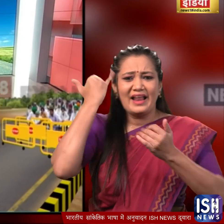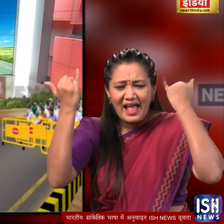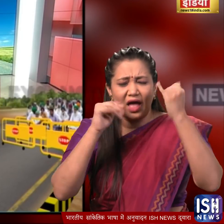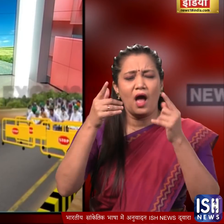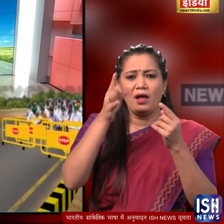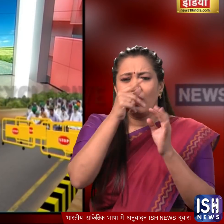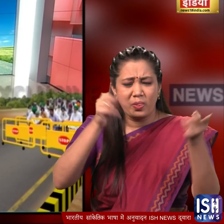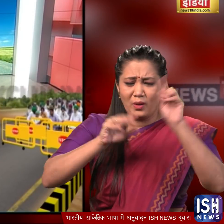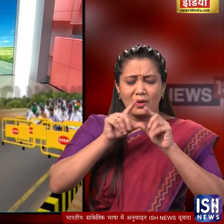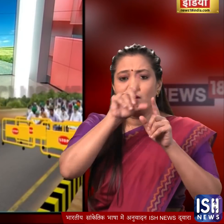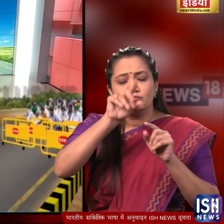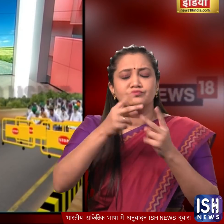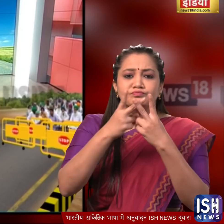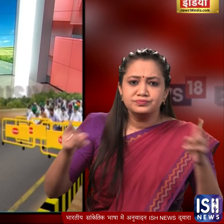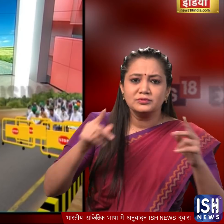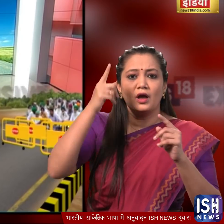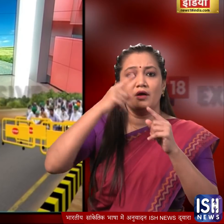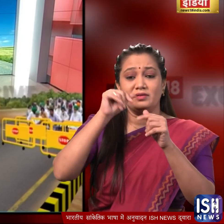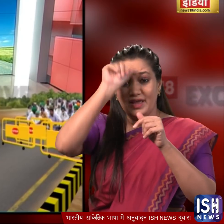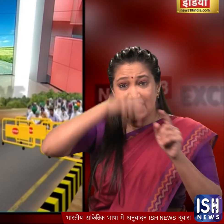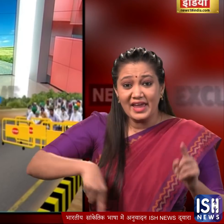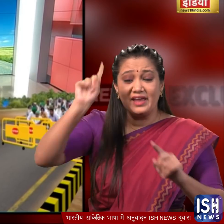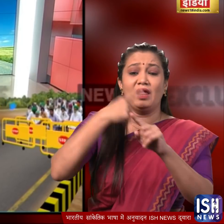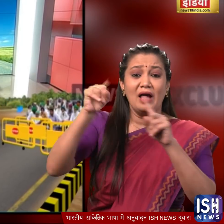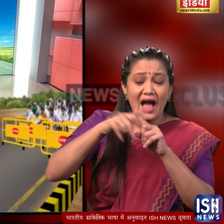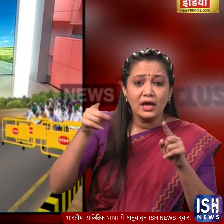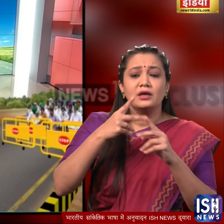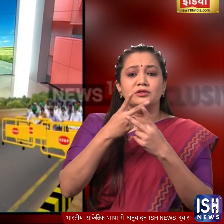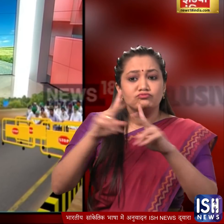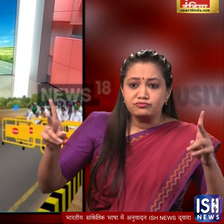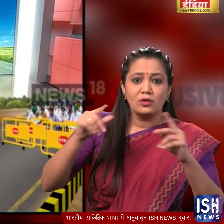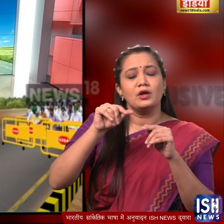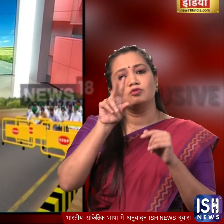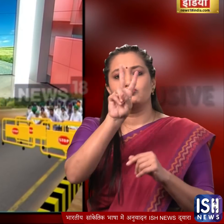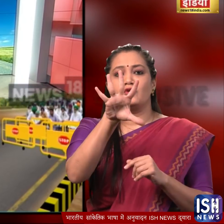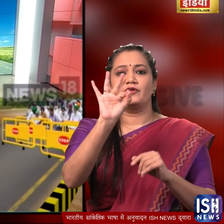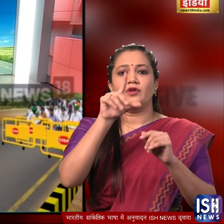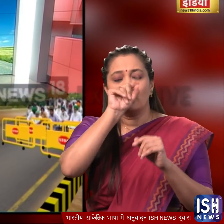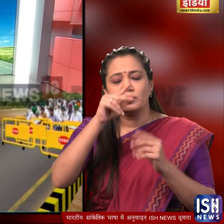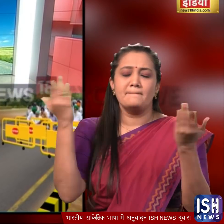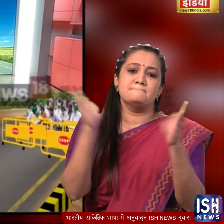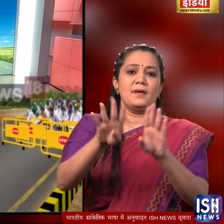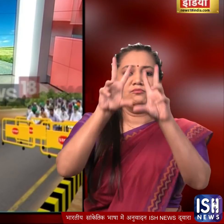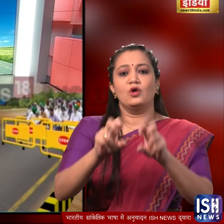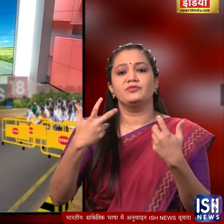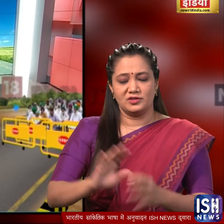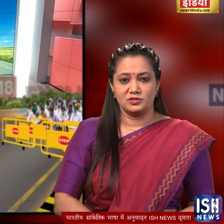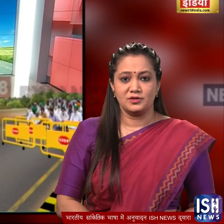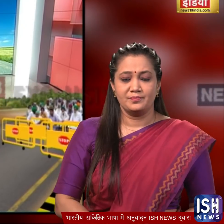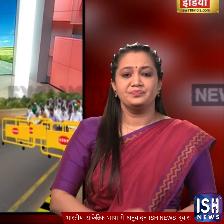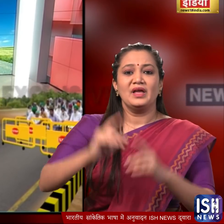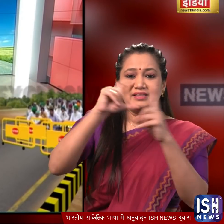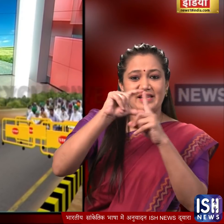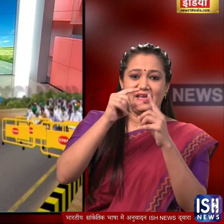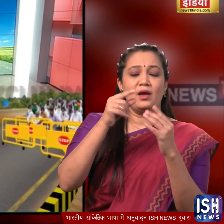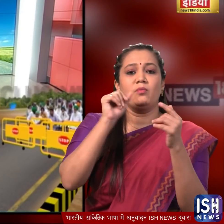गड़बड़ी फैलाने और देश विरोधी गतिविधियां चलाने वाले 250 ट्विटर अकाउंट ब्लॉक कर दिए गए। खुफिया एजेंसियों की सूचना पर दिल्ली पुलिस ने इन